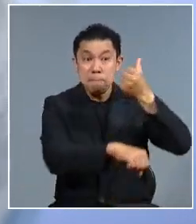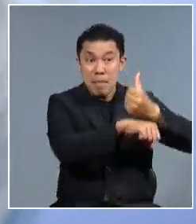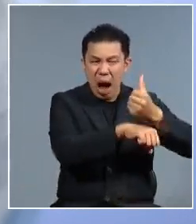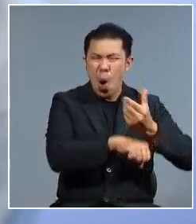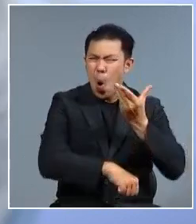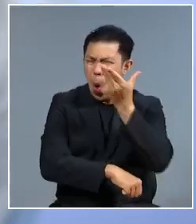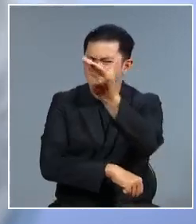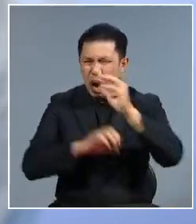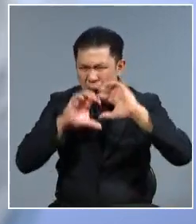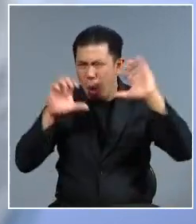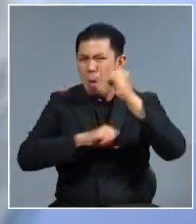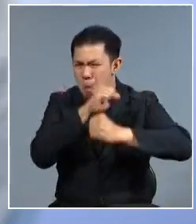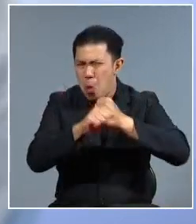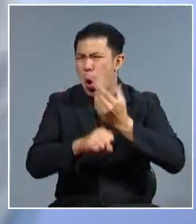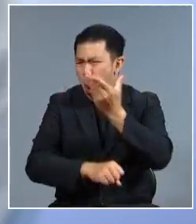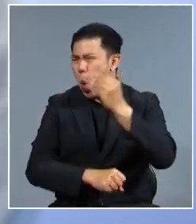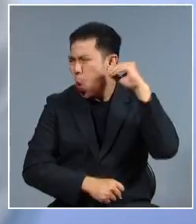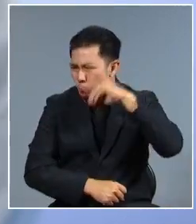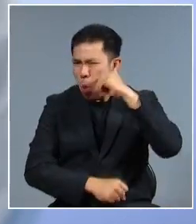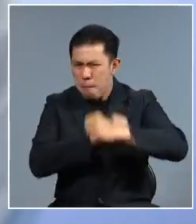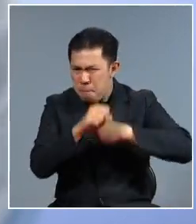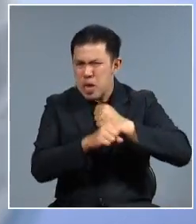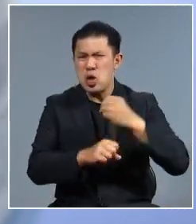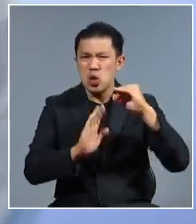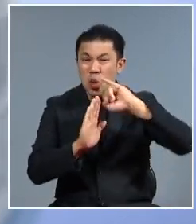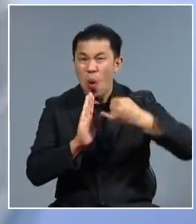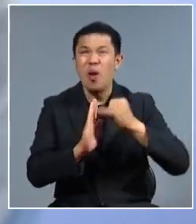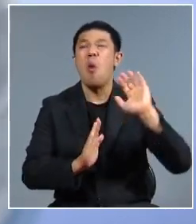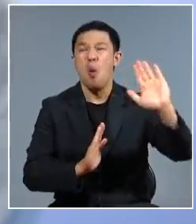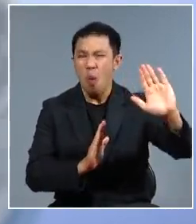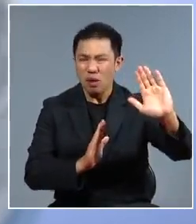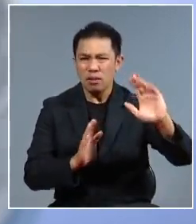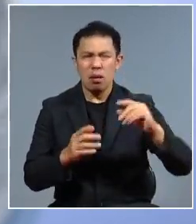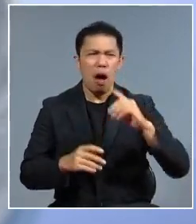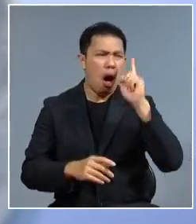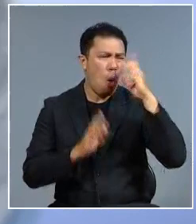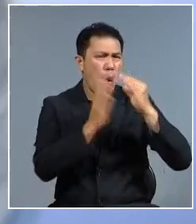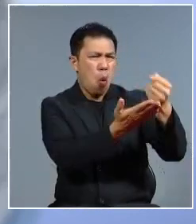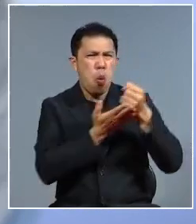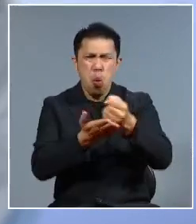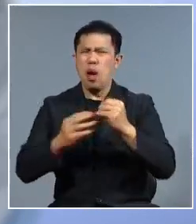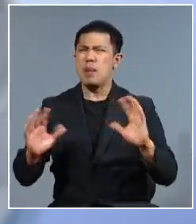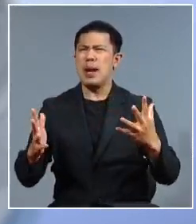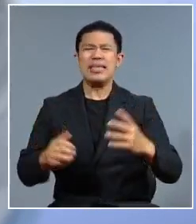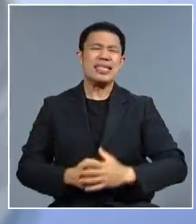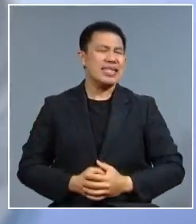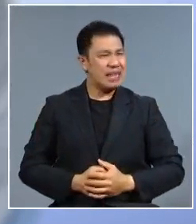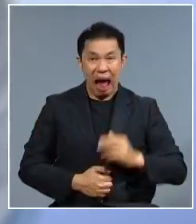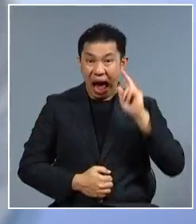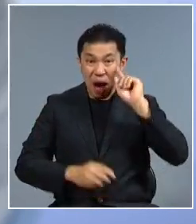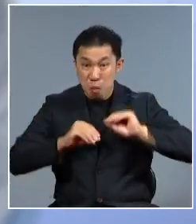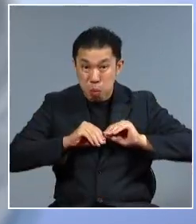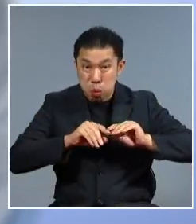ไปทุกปี ค่ะ นะฮะหน่วยงานภาครัฐระดับจังหวัดเนี่ยขอไปทุกปีแต่ก็ไม่มีใครเข้ามาช่วยเหลือ ค่ะ แต่พอข่าวไป